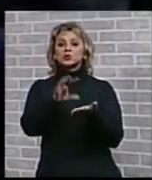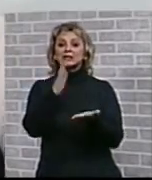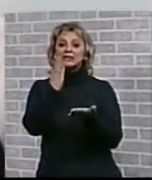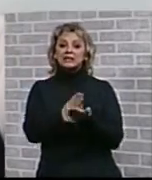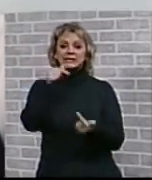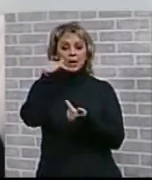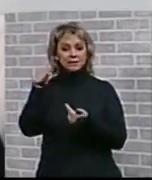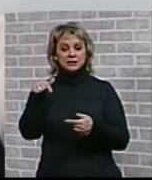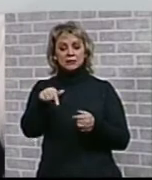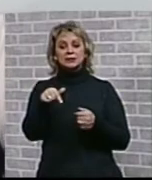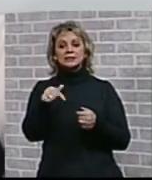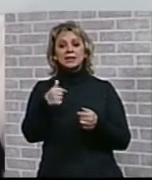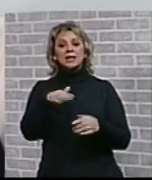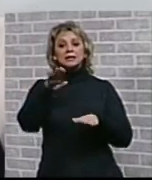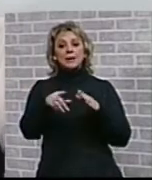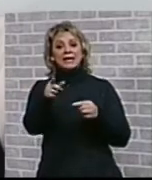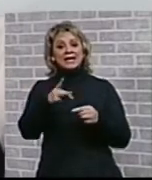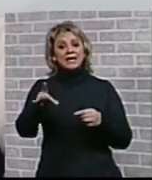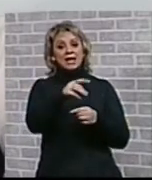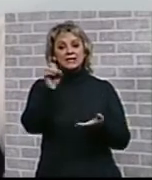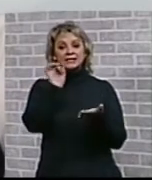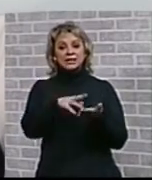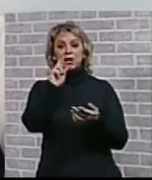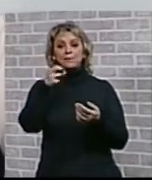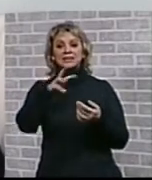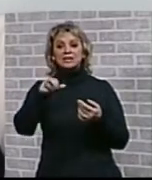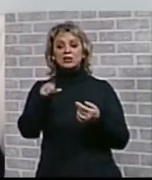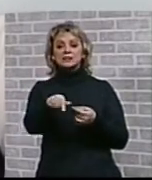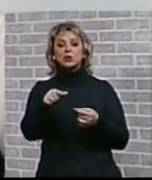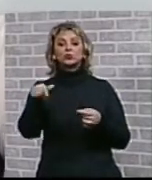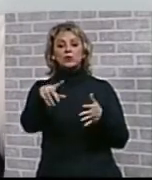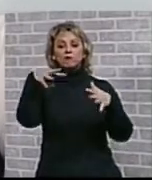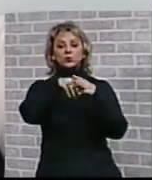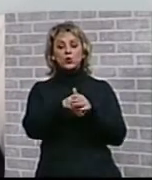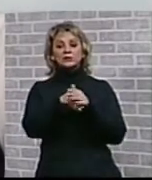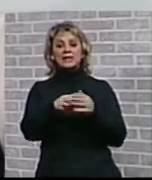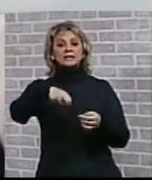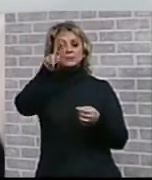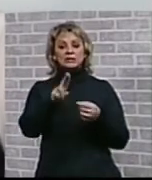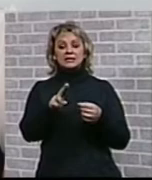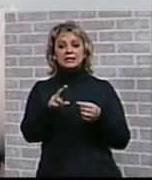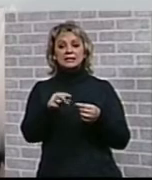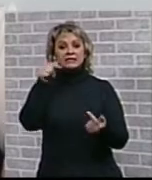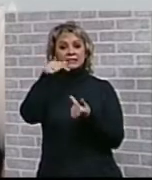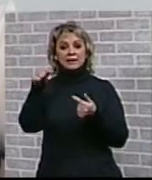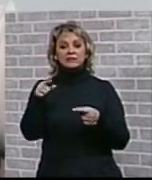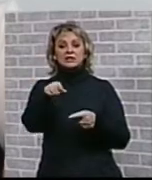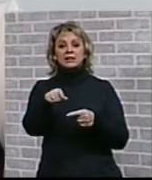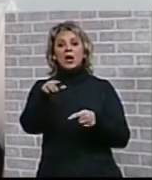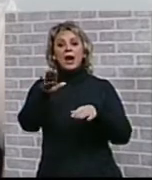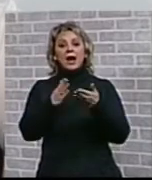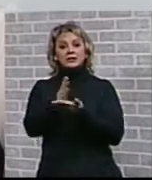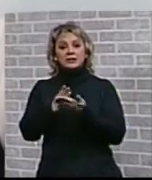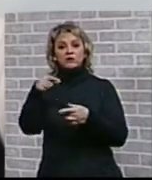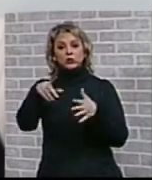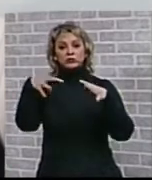компетентности, вот, непосредственно региональный центр компетентности, куда входят вот, специалисты в соответствующих отраслях, в том